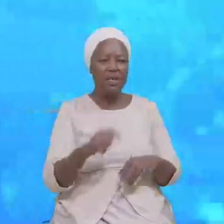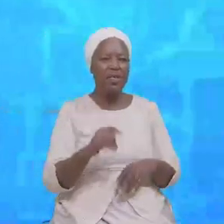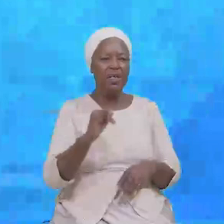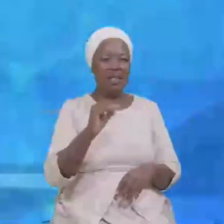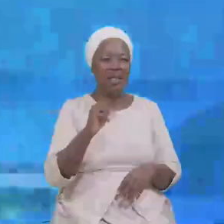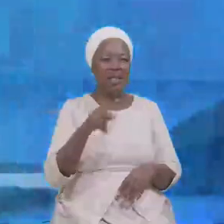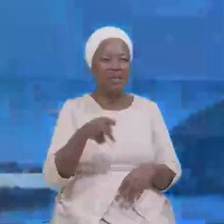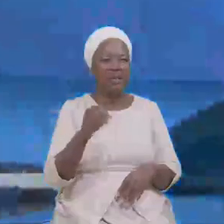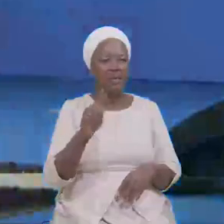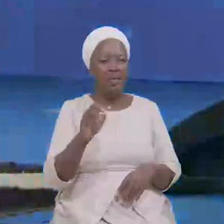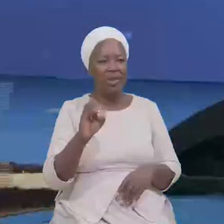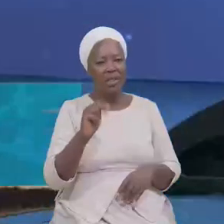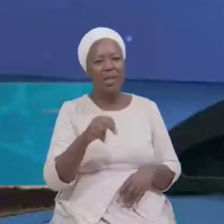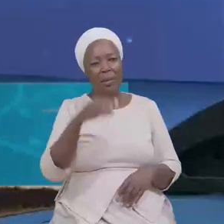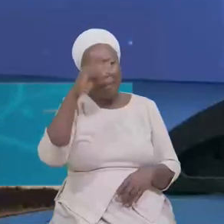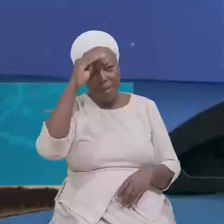Verset 7.